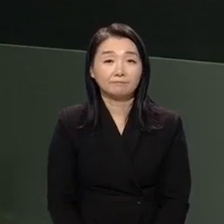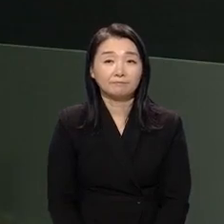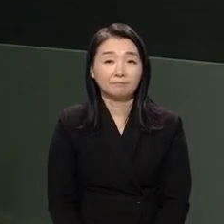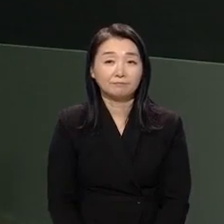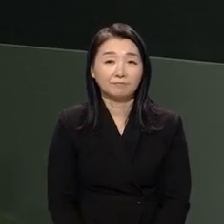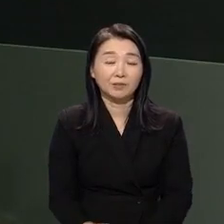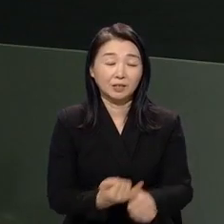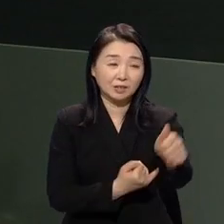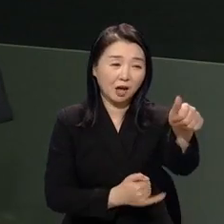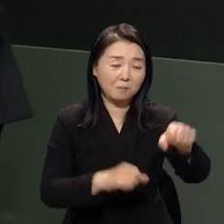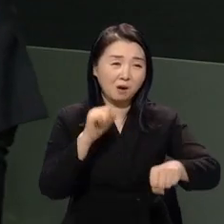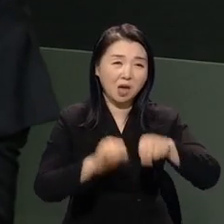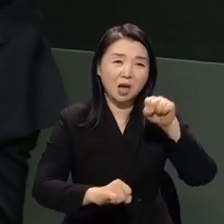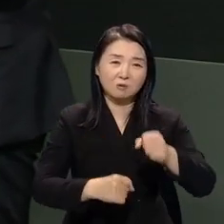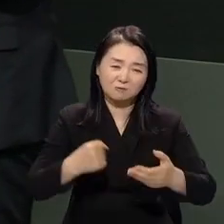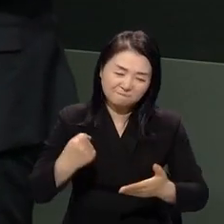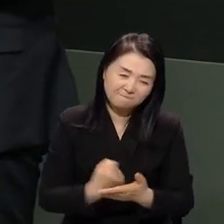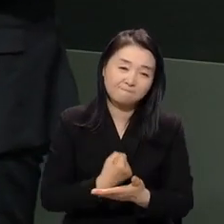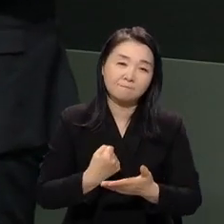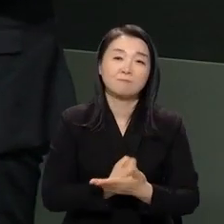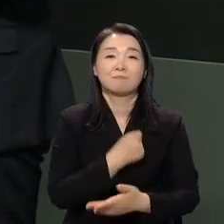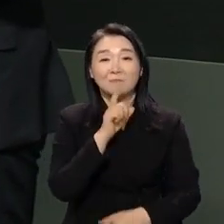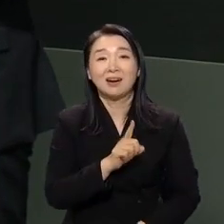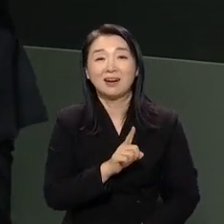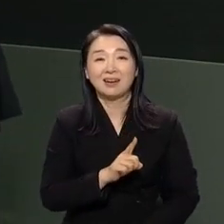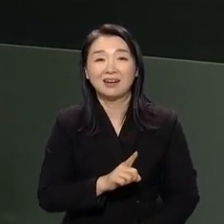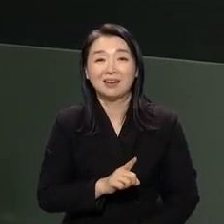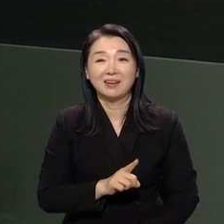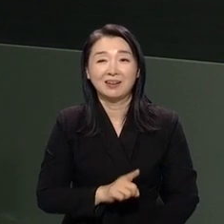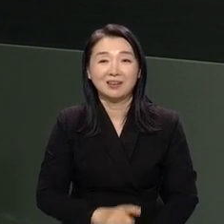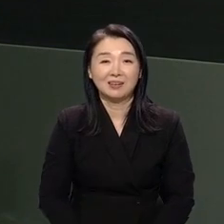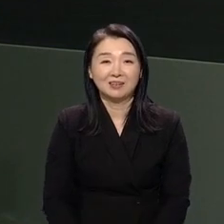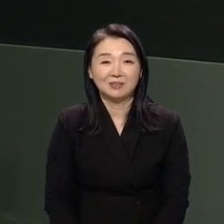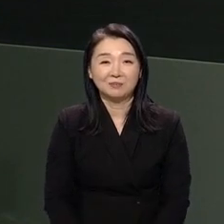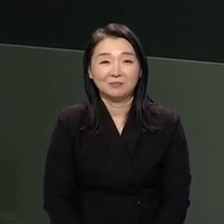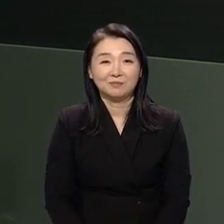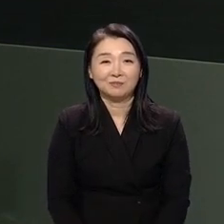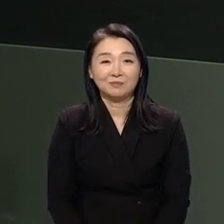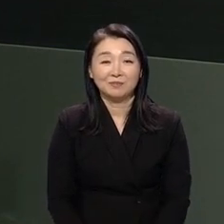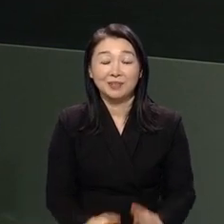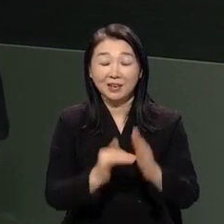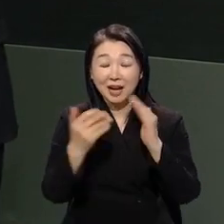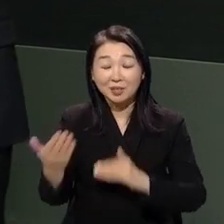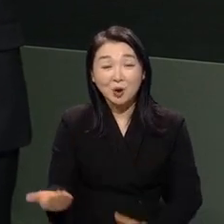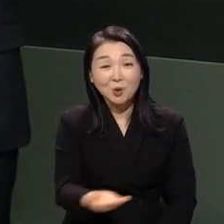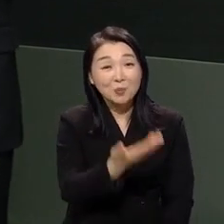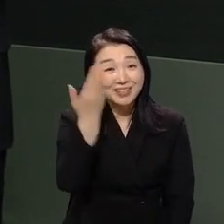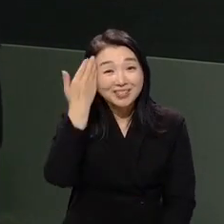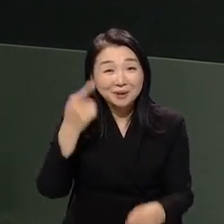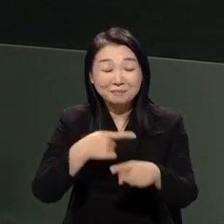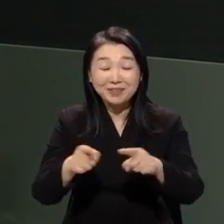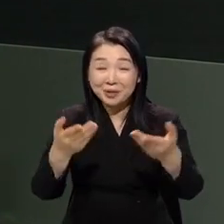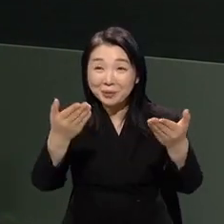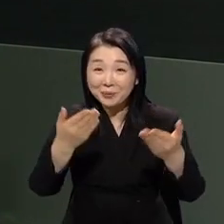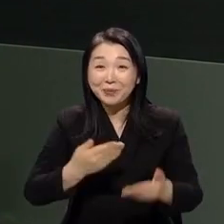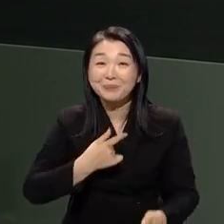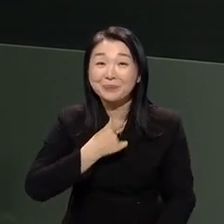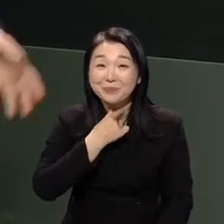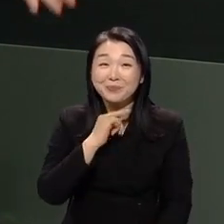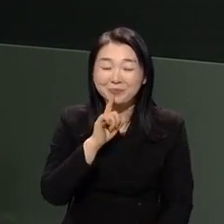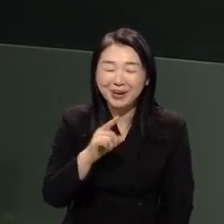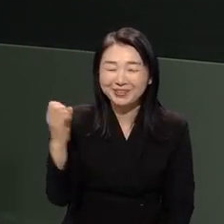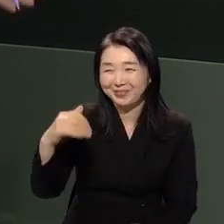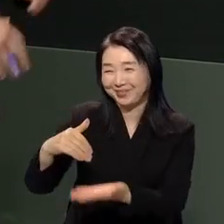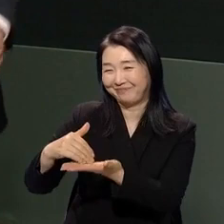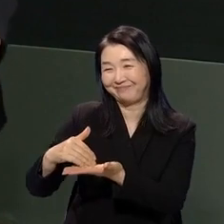남편의 행동이 서우네입니다 야 사반 가족께서 우리 가족 여러분들의 집단 지성의 판단을 받아보고 싶으시다면서